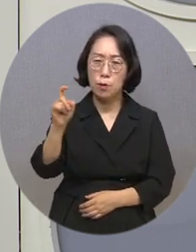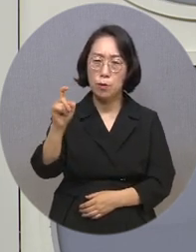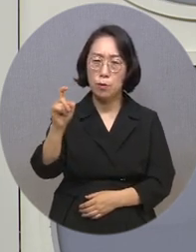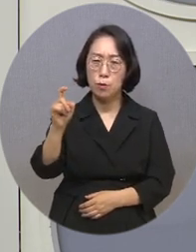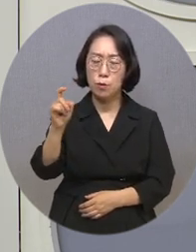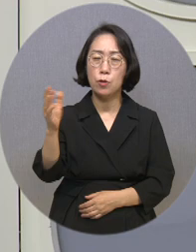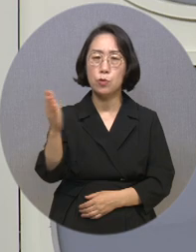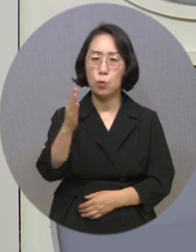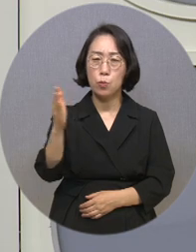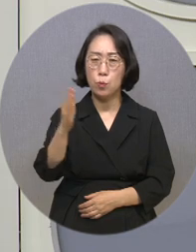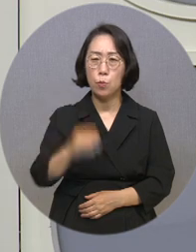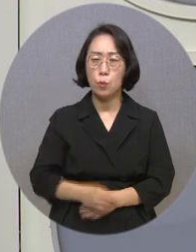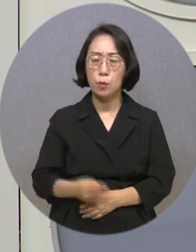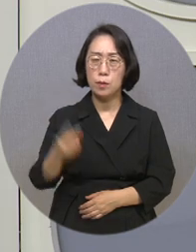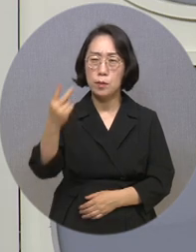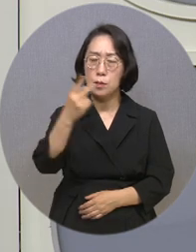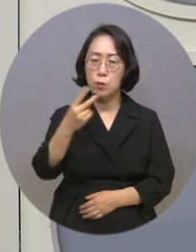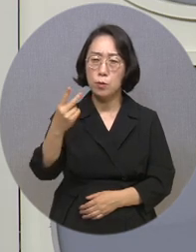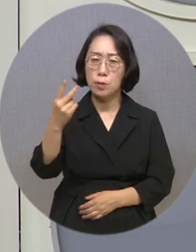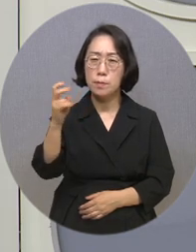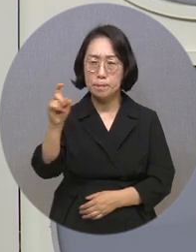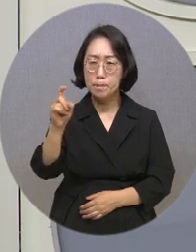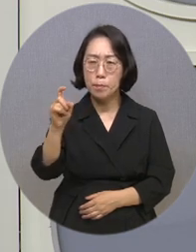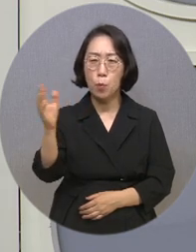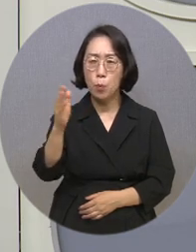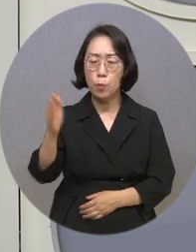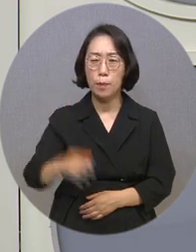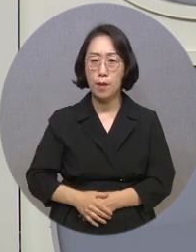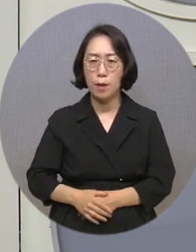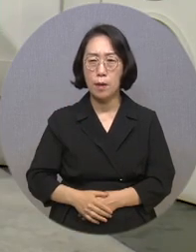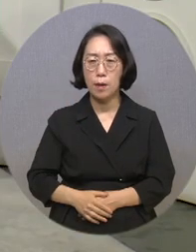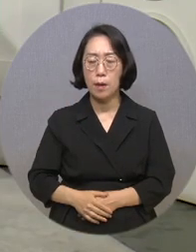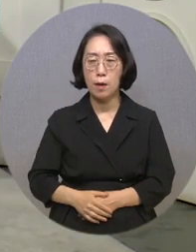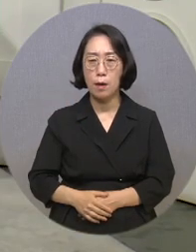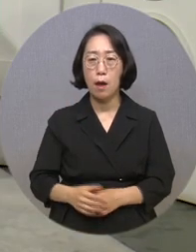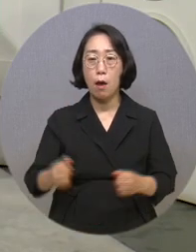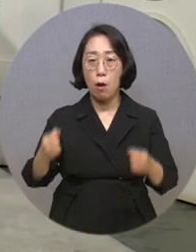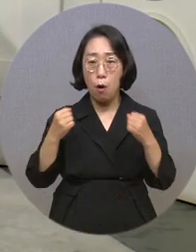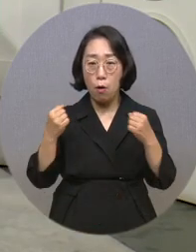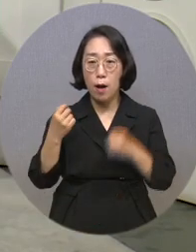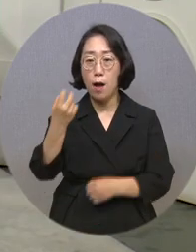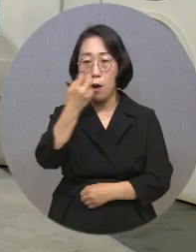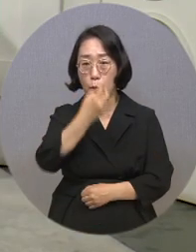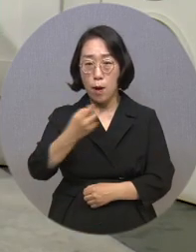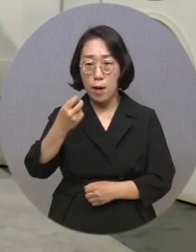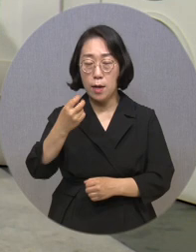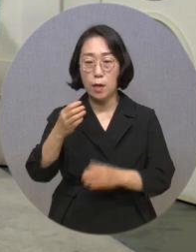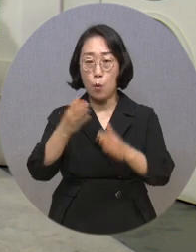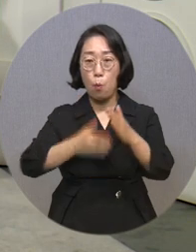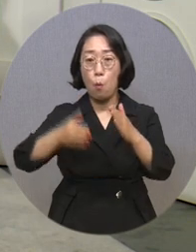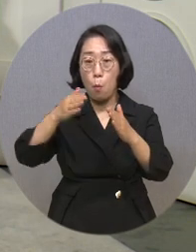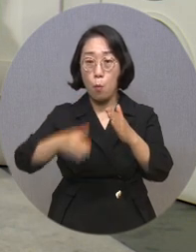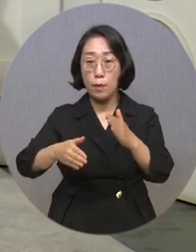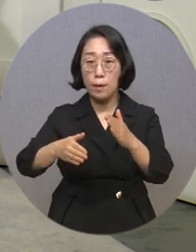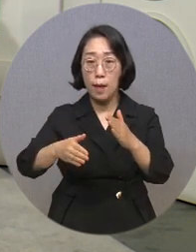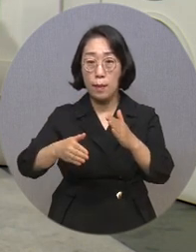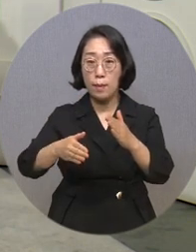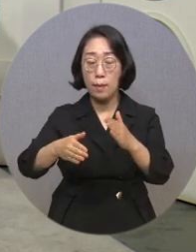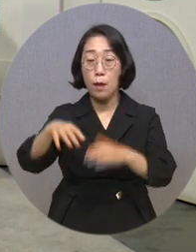2010년인가 한 12, 13년쯤에서 이제 건강관리공단으로 이게 넘어갔어요. 그래서 노인